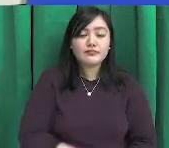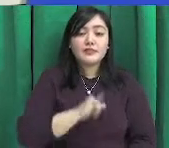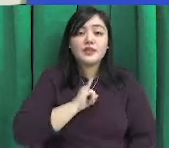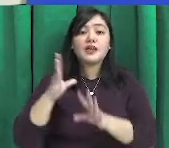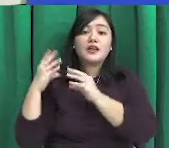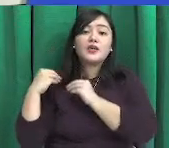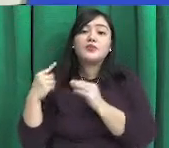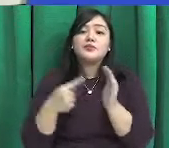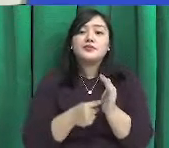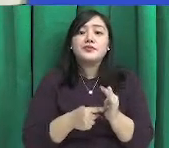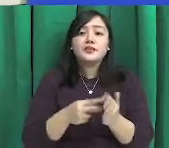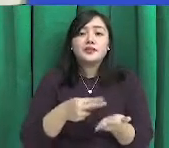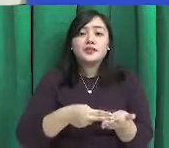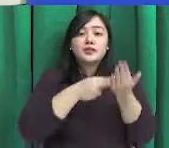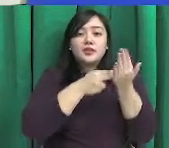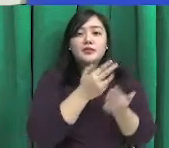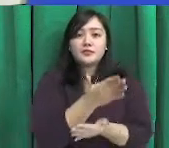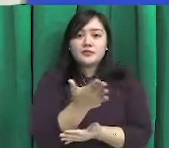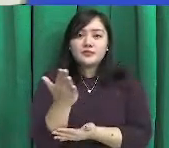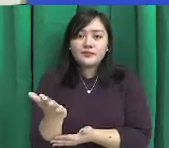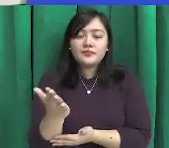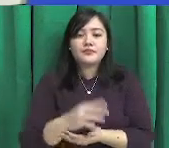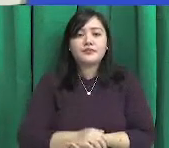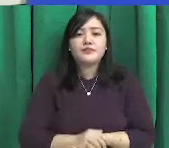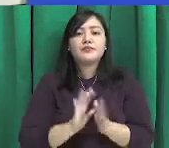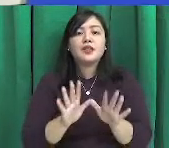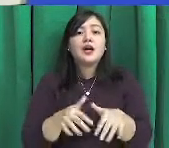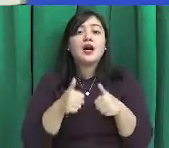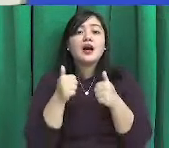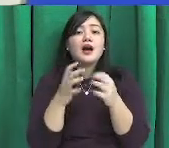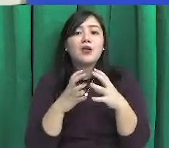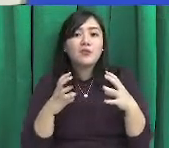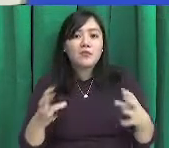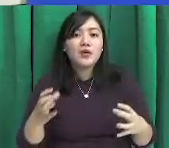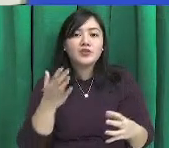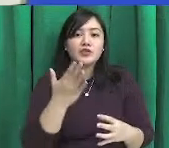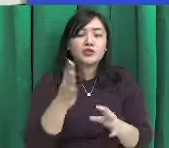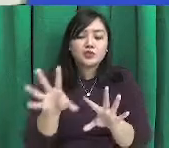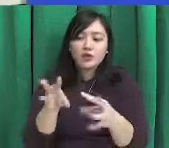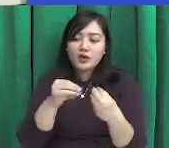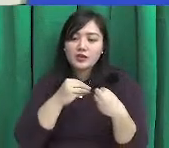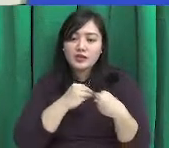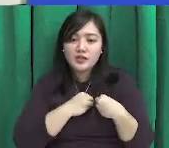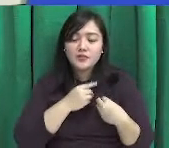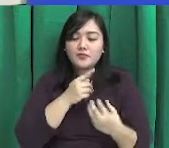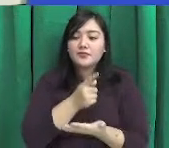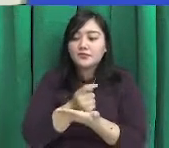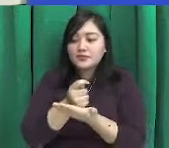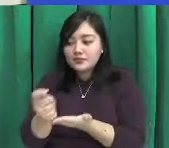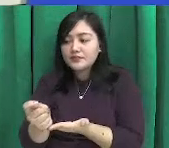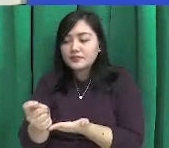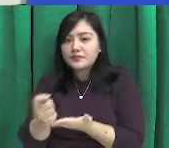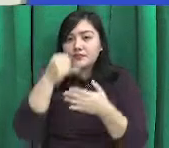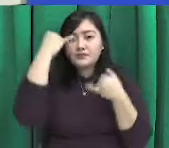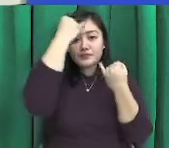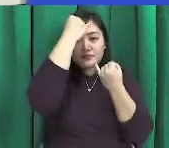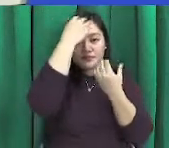you. Okay? Gaano mo tinatanggap yung katotohanan, yung impormasyon na ibinibigay sa iyo ng